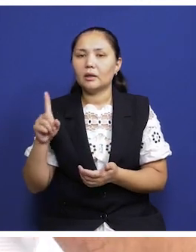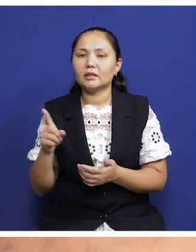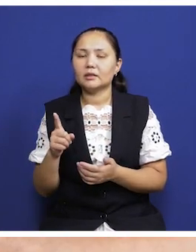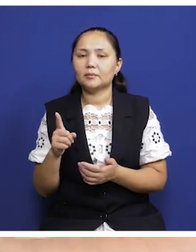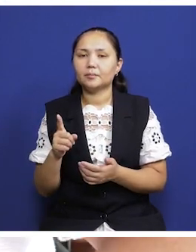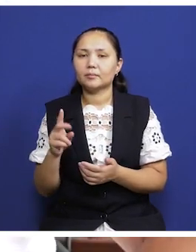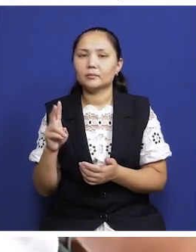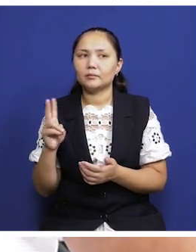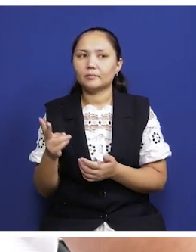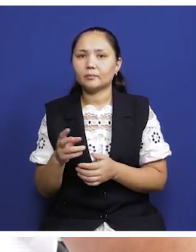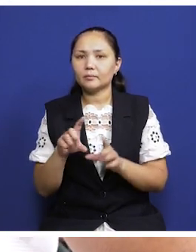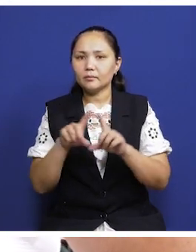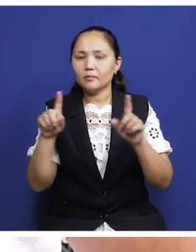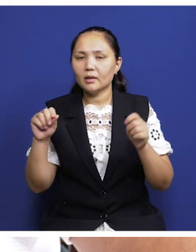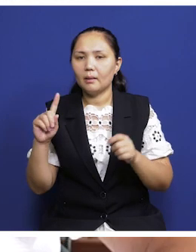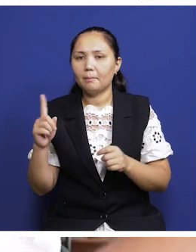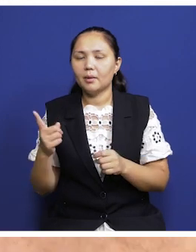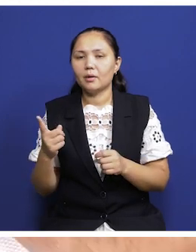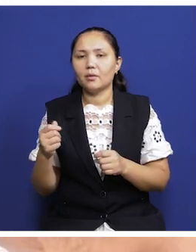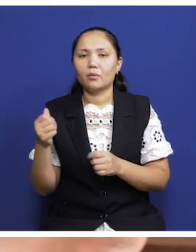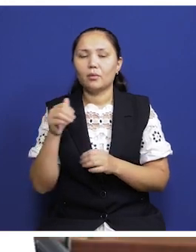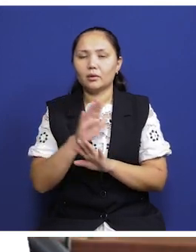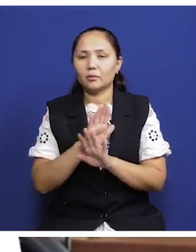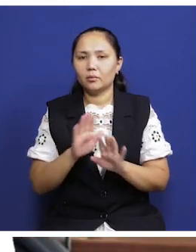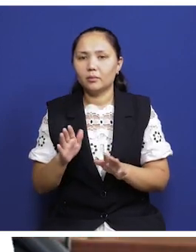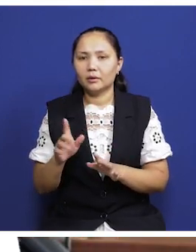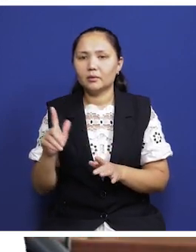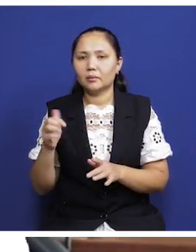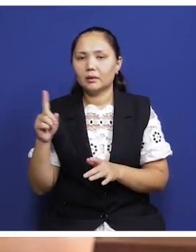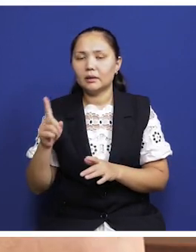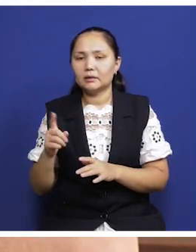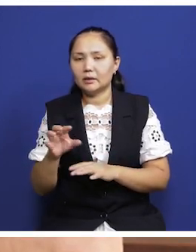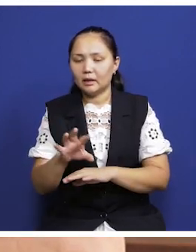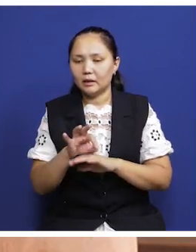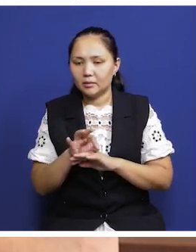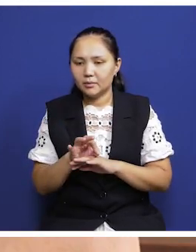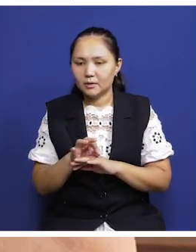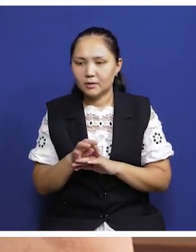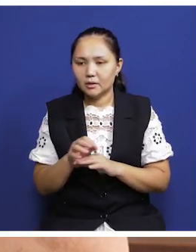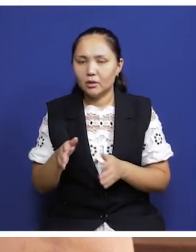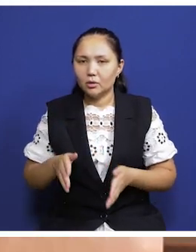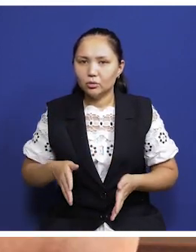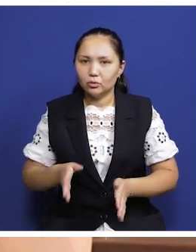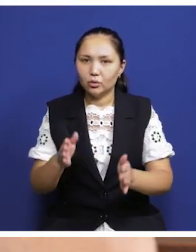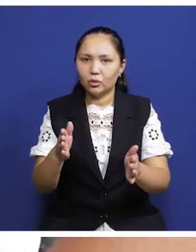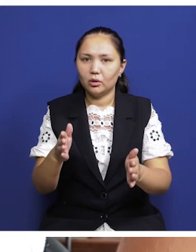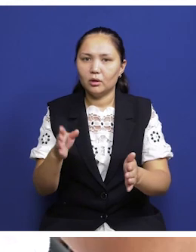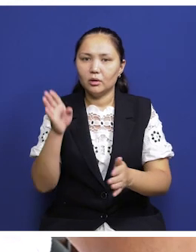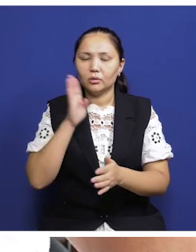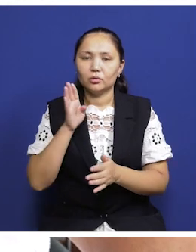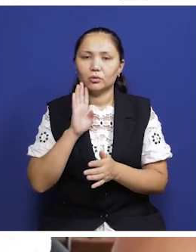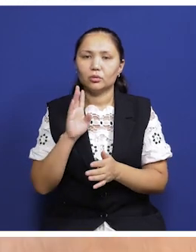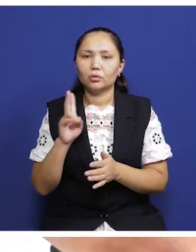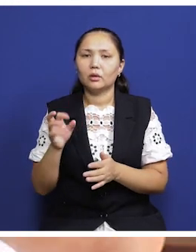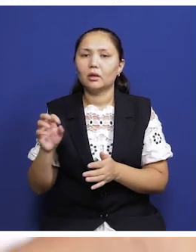бірдей жүйені бір уақытта жүргізуге болмайды. Сондықтан алдымен газ жүйесін кіргізіп алғаннан кейін мына жол, суағар,